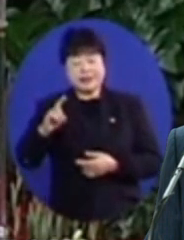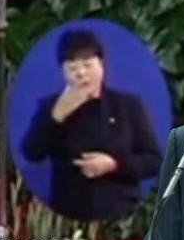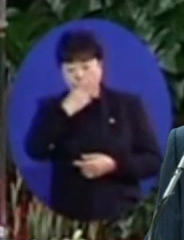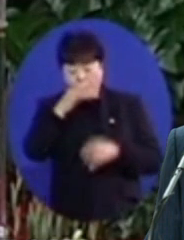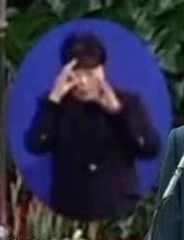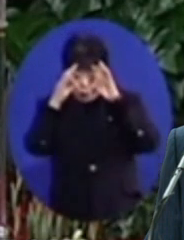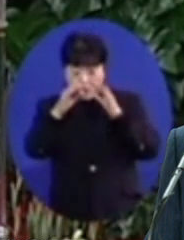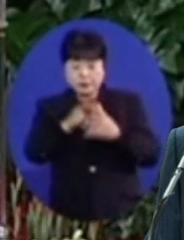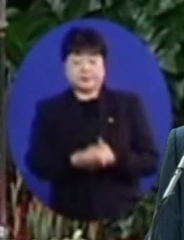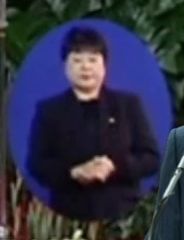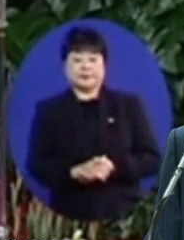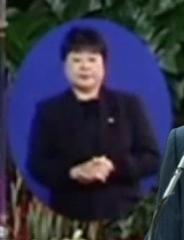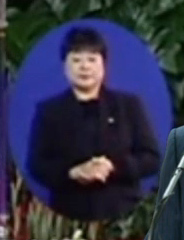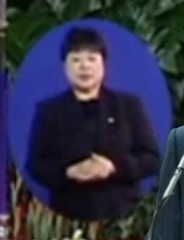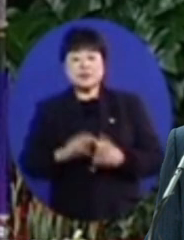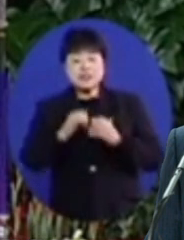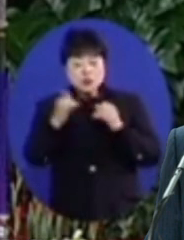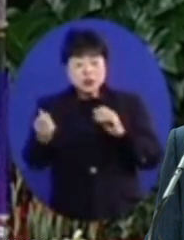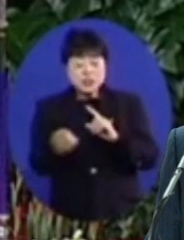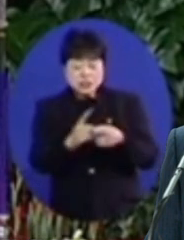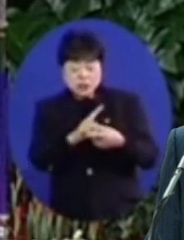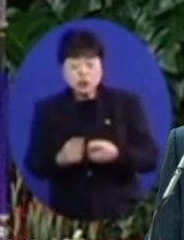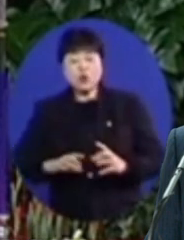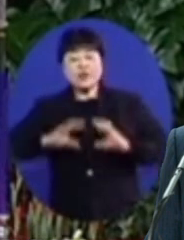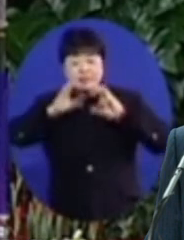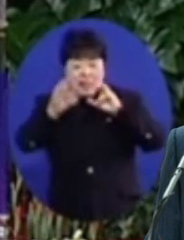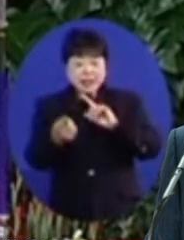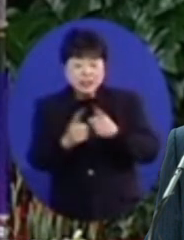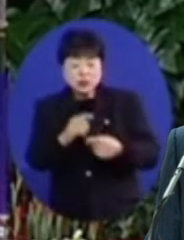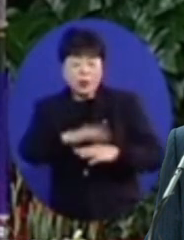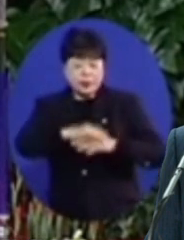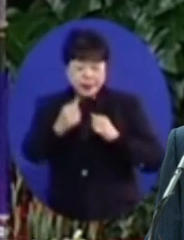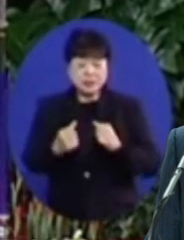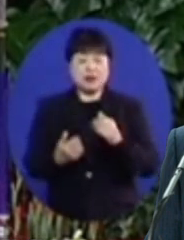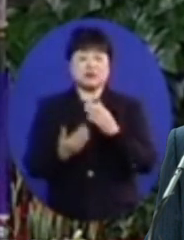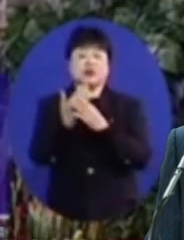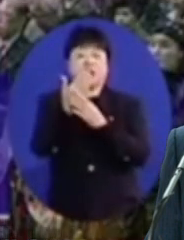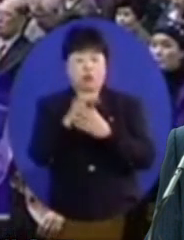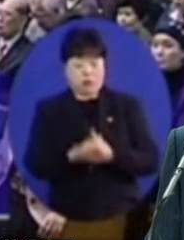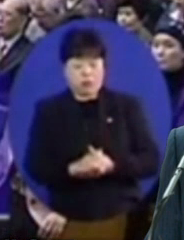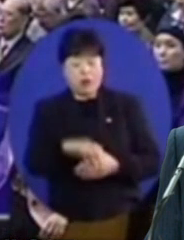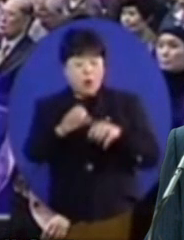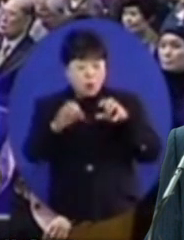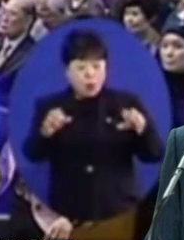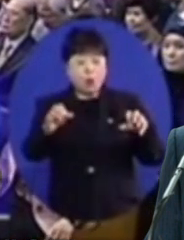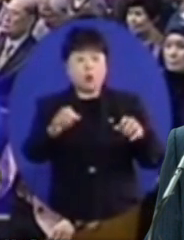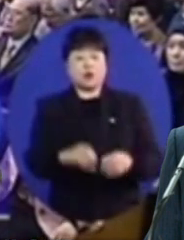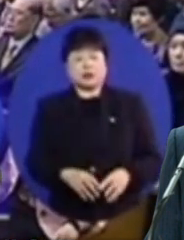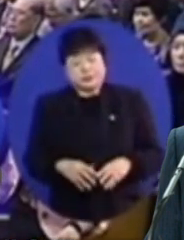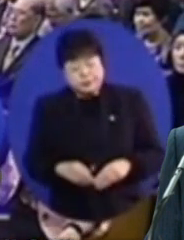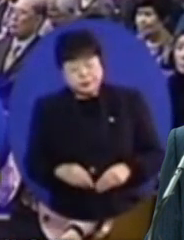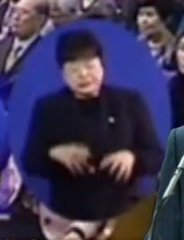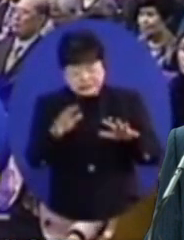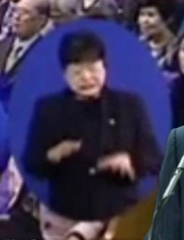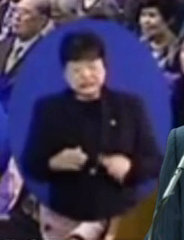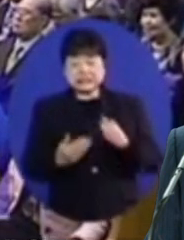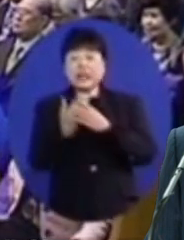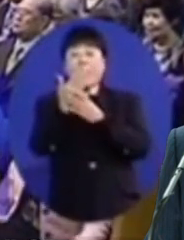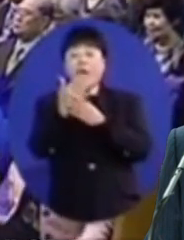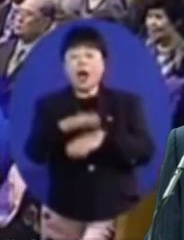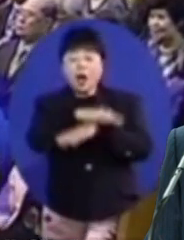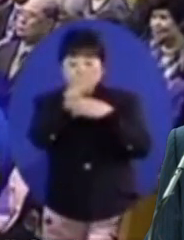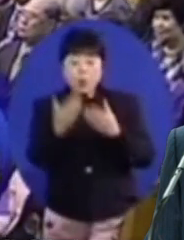24장 7절로 9절에 민족의 민족을 날아간 나라를 대적하여 일어나겠고 곳곳에 기운과 지진이 있으리니 모든